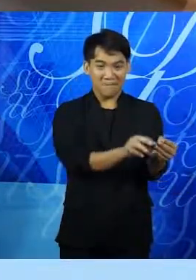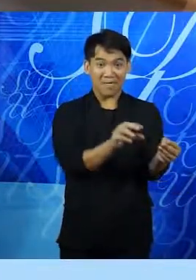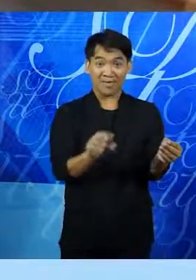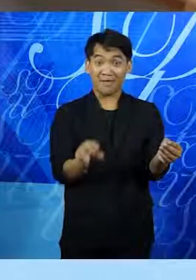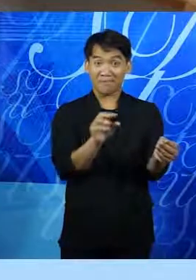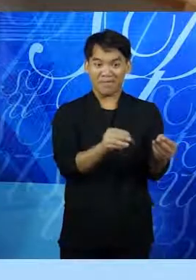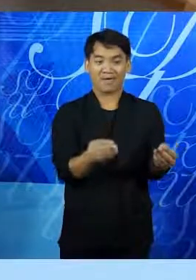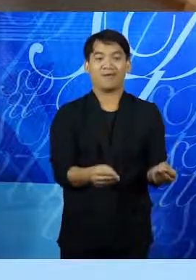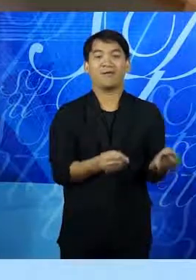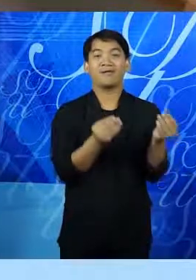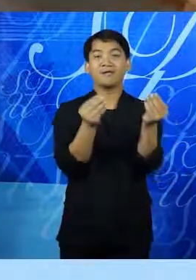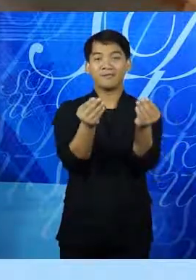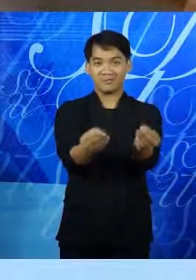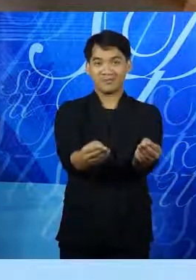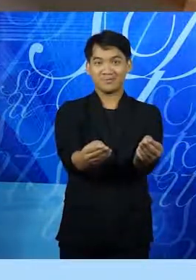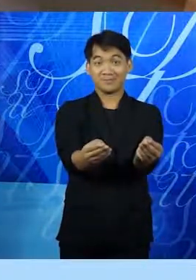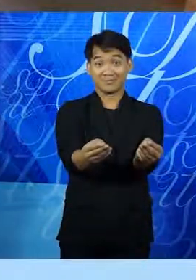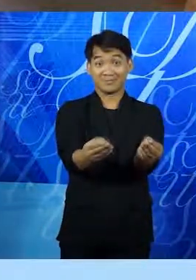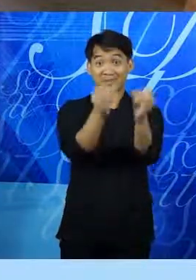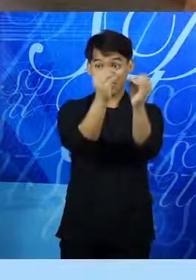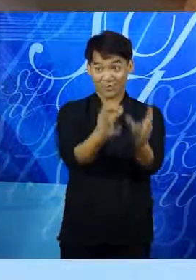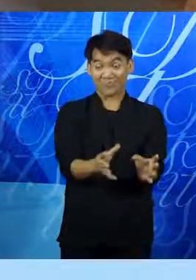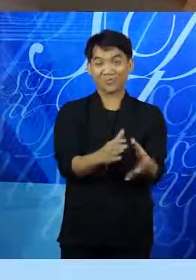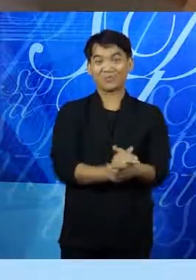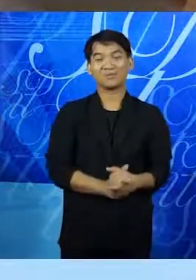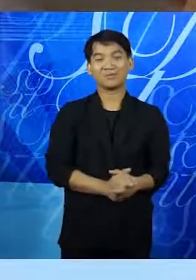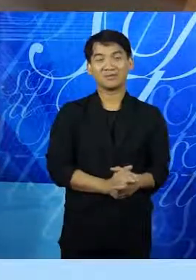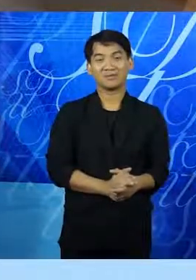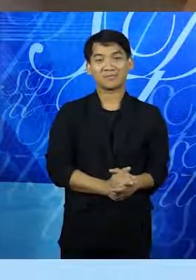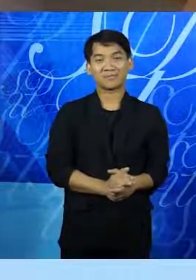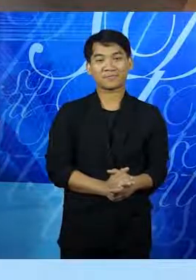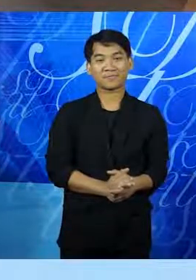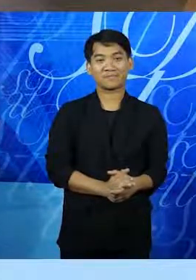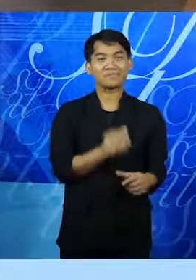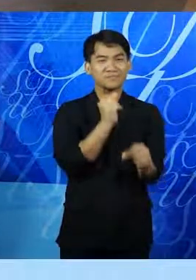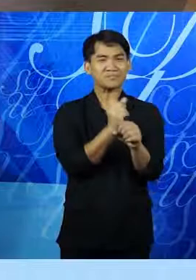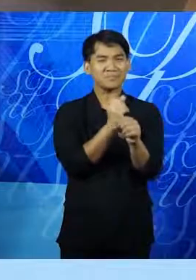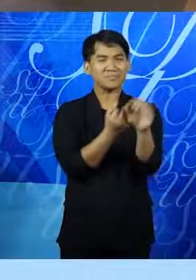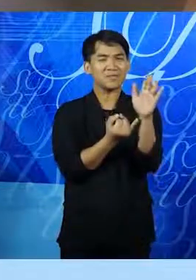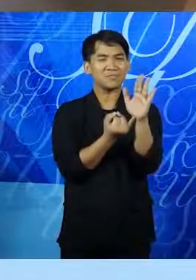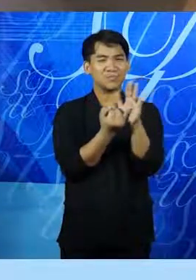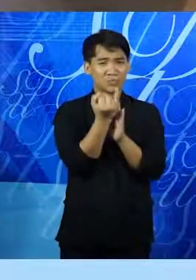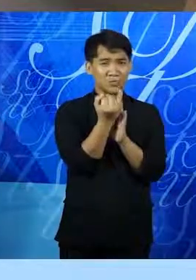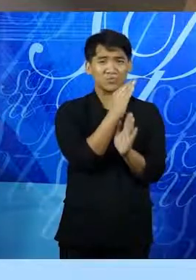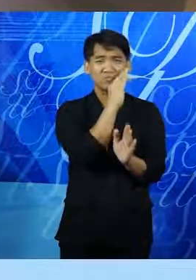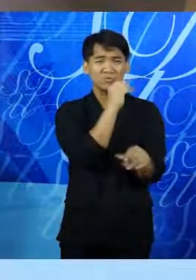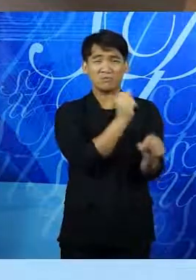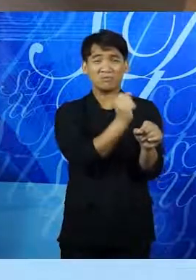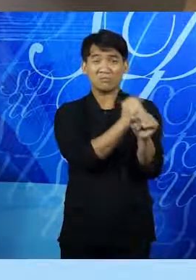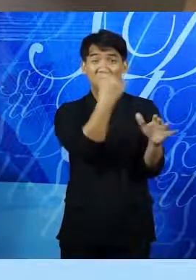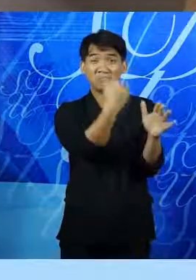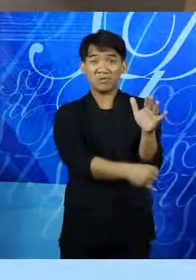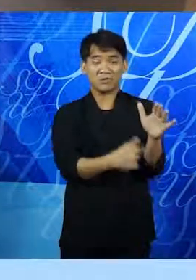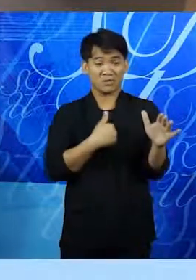อันนี้คือสิ่งที่คุณครูจะต้องดีเลย์ในการตอบสนองด้วยให้เขาตัดสินใจทำให้ถูกนะคะถ้าเขาทำไม่ถูกอย่าพึ่งไป